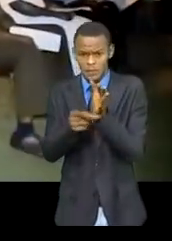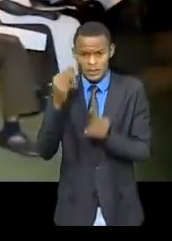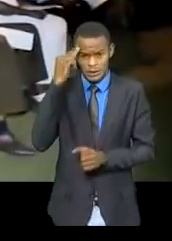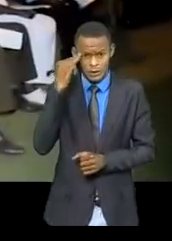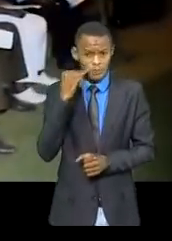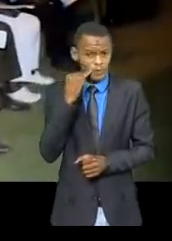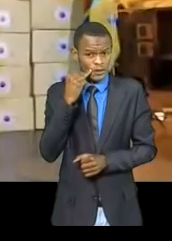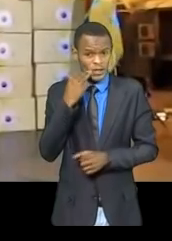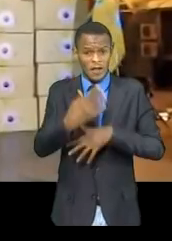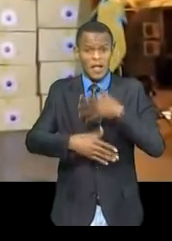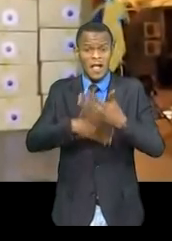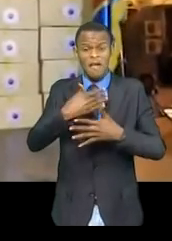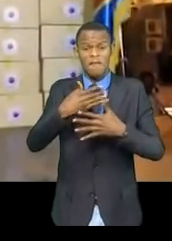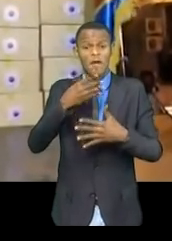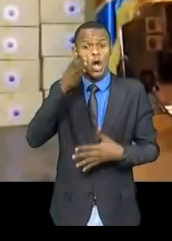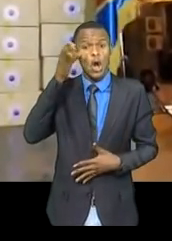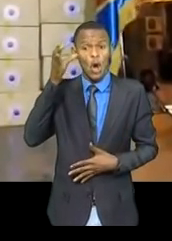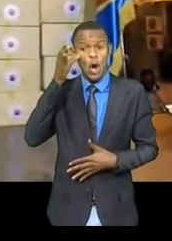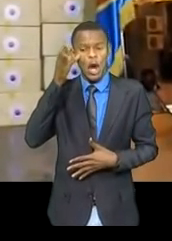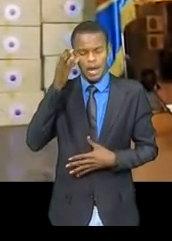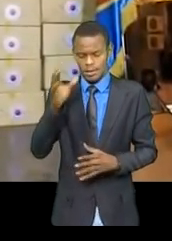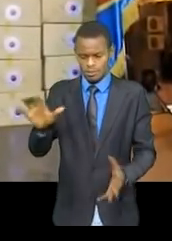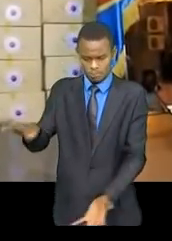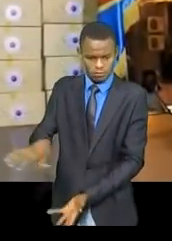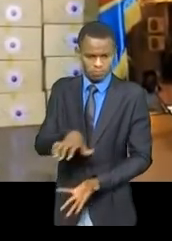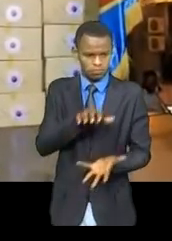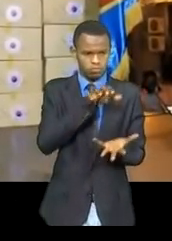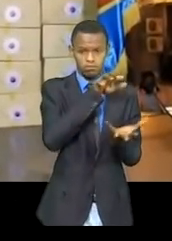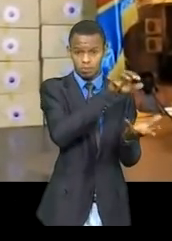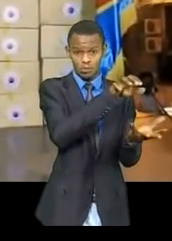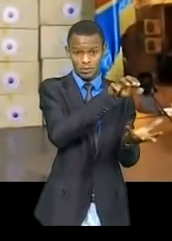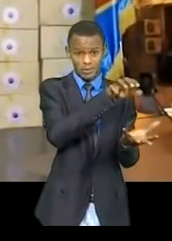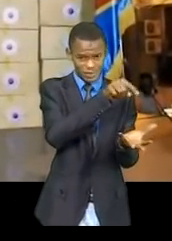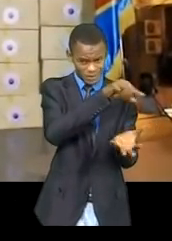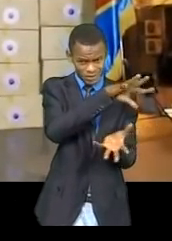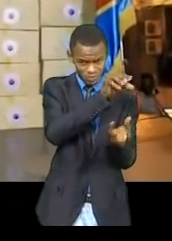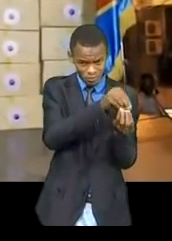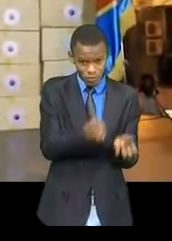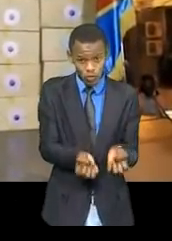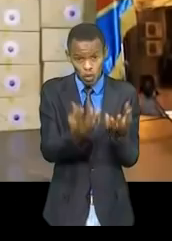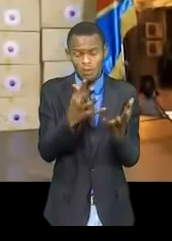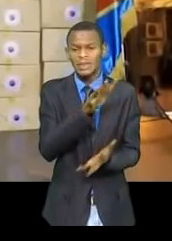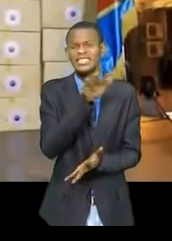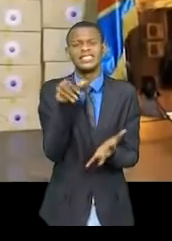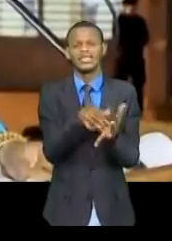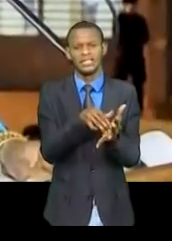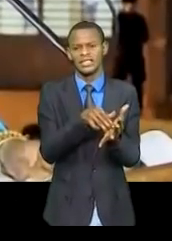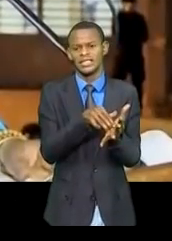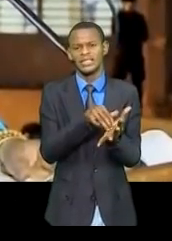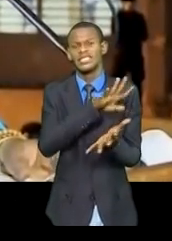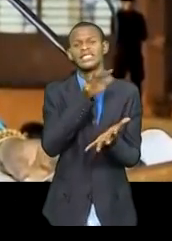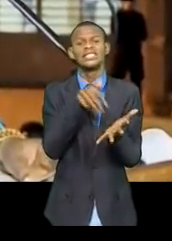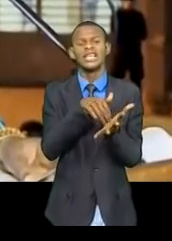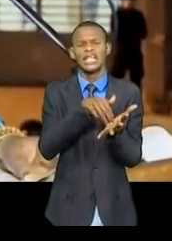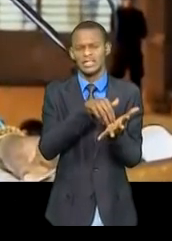qui a remis à la vice-ministre de la Santé ses dons estimés à plus de 500 000 dollars américains. La